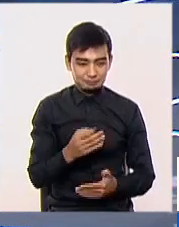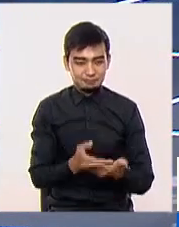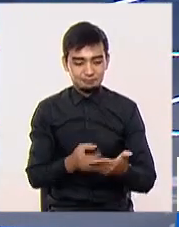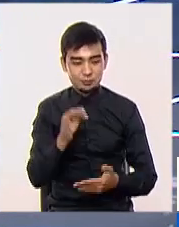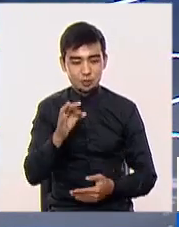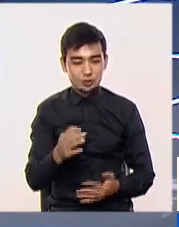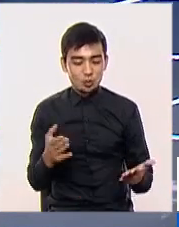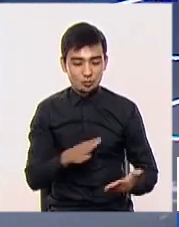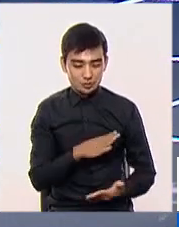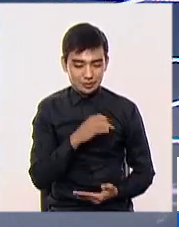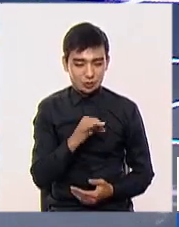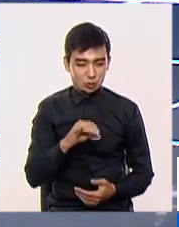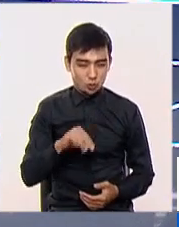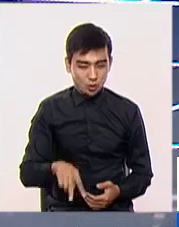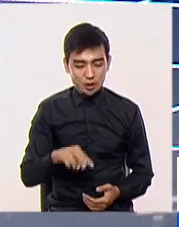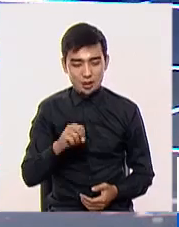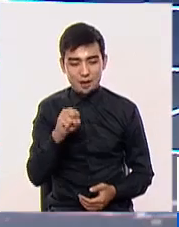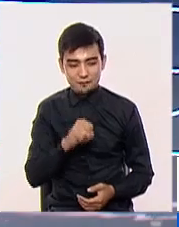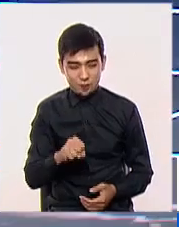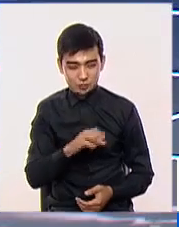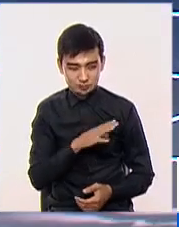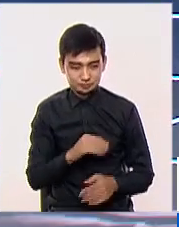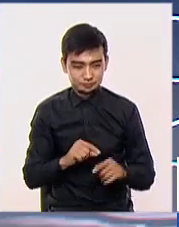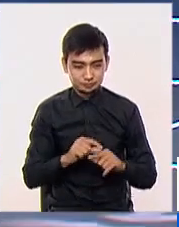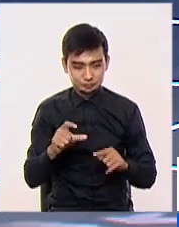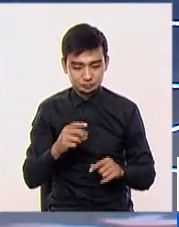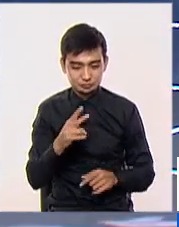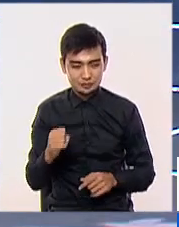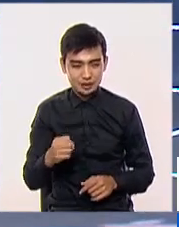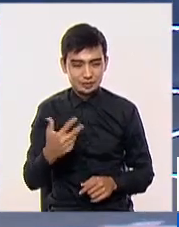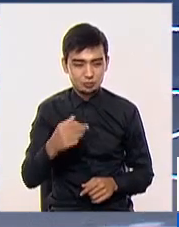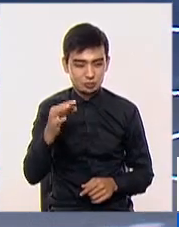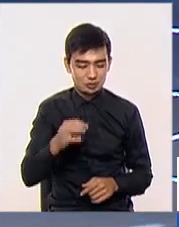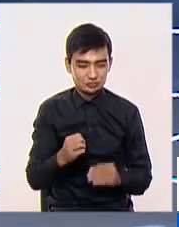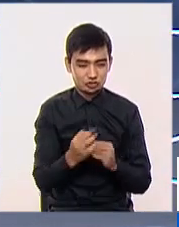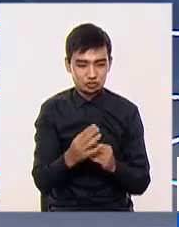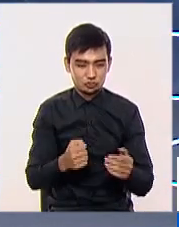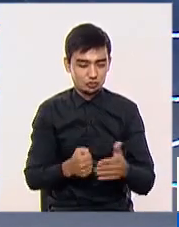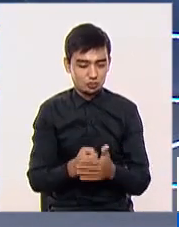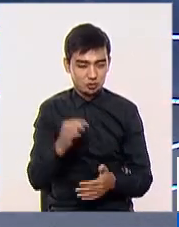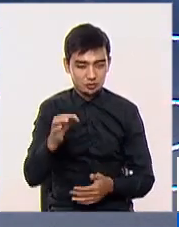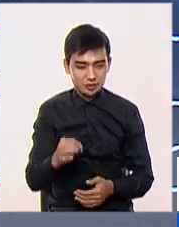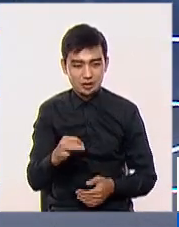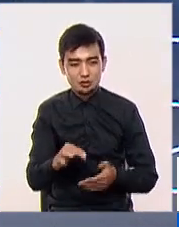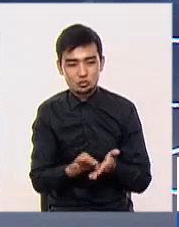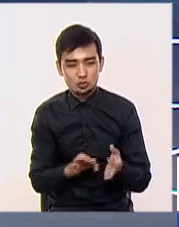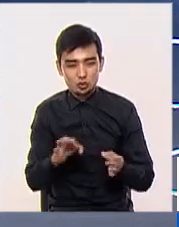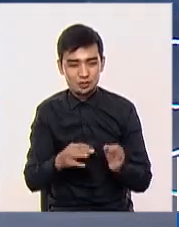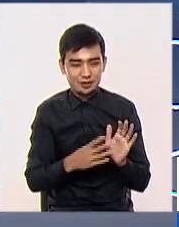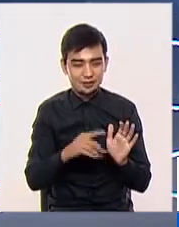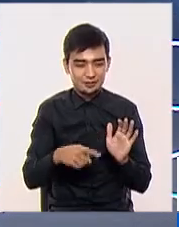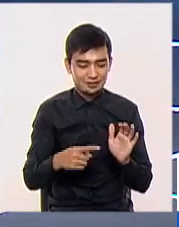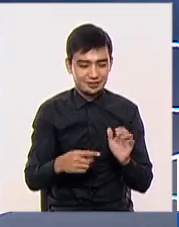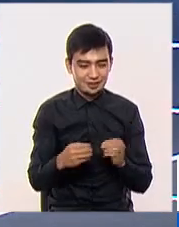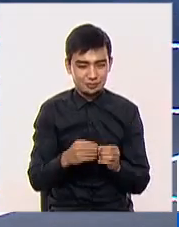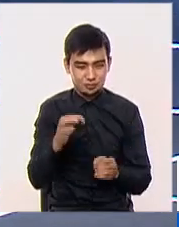на июль и август по несрочным депозитам увеличили на 0,5% до 14%. Срочные от 9,9%